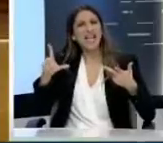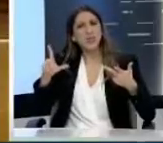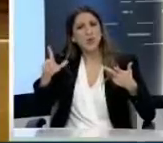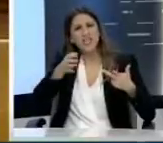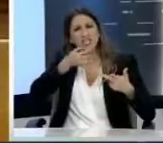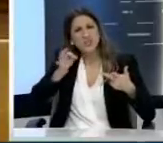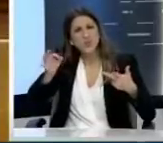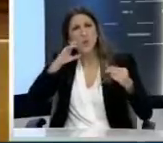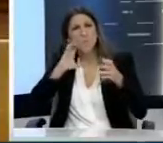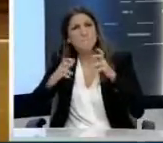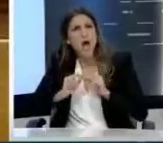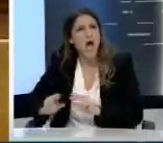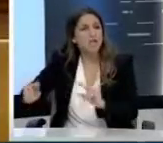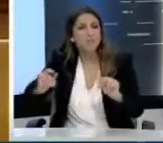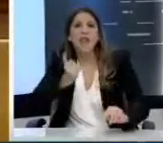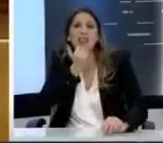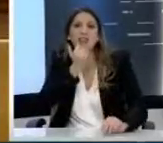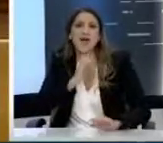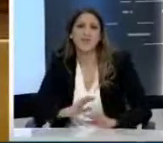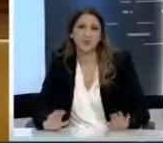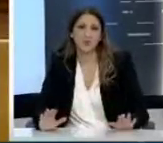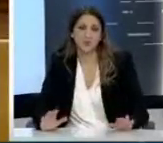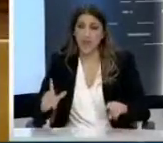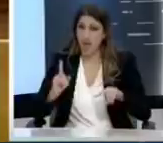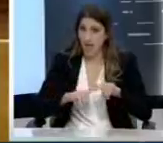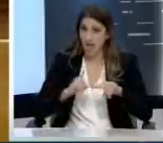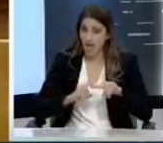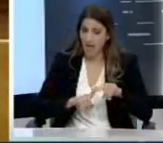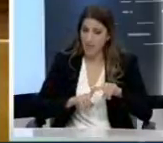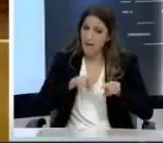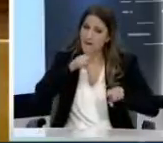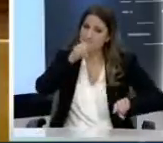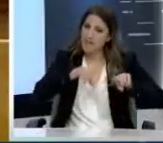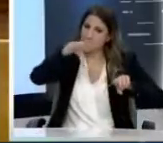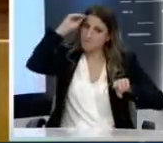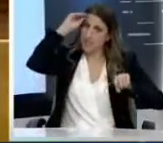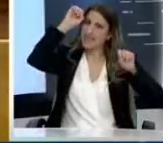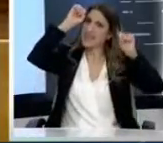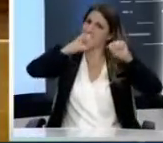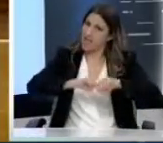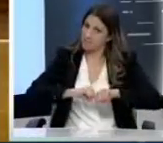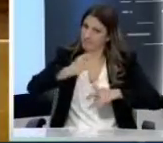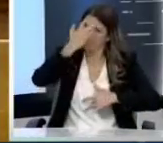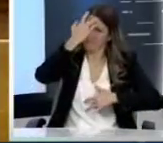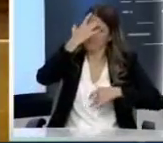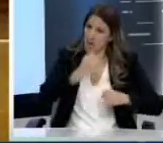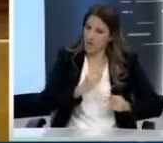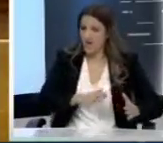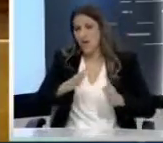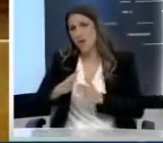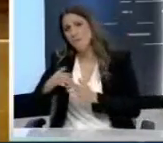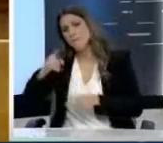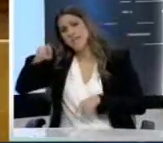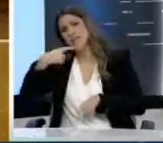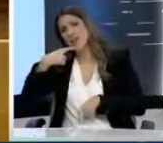μπροστά. Βέβαια, στην Ελλάδα δεν είναι όλοι. Μερικοί είμαι σίγουροι ότι το συμμερίζονται. Μερικοί